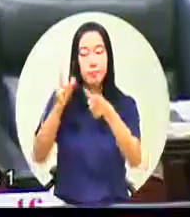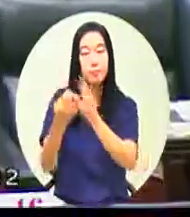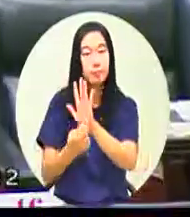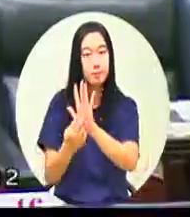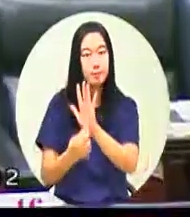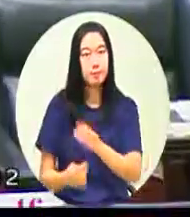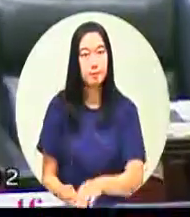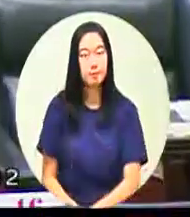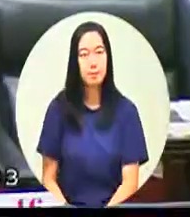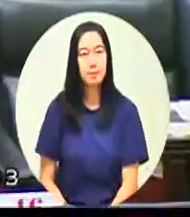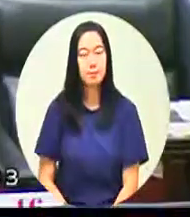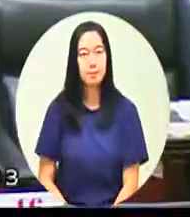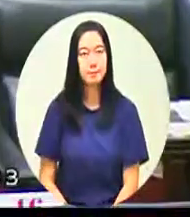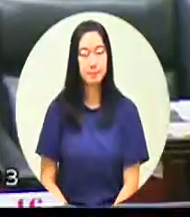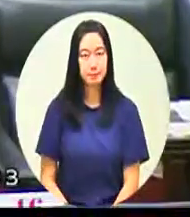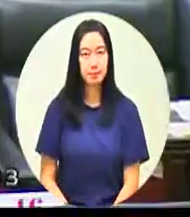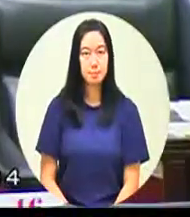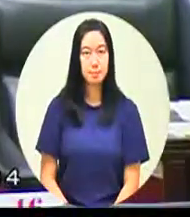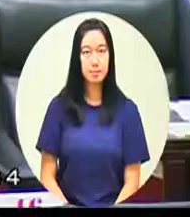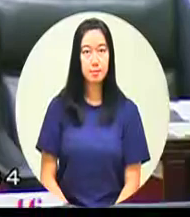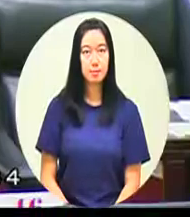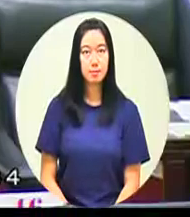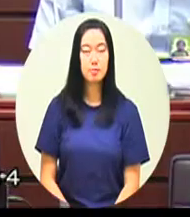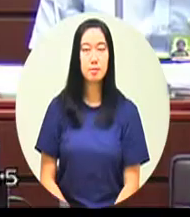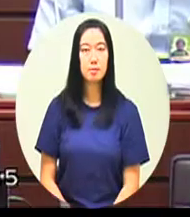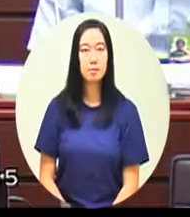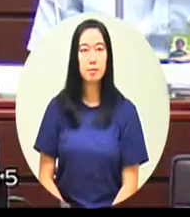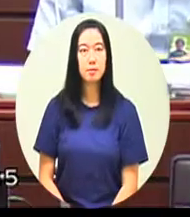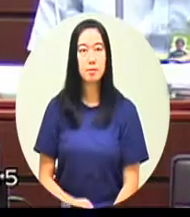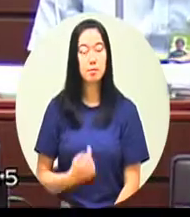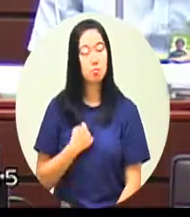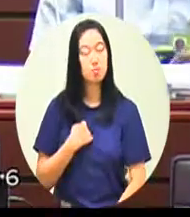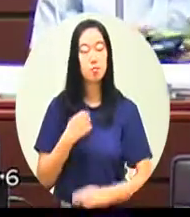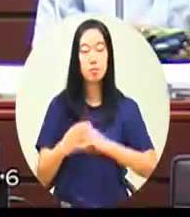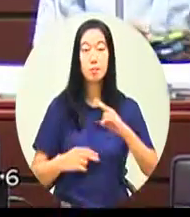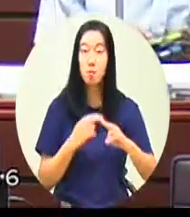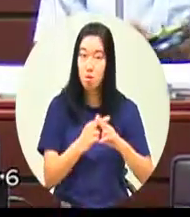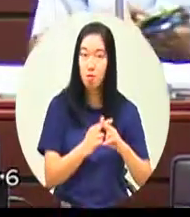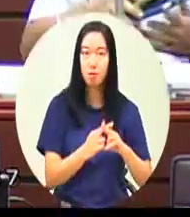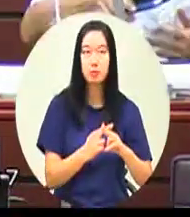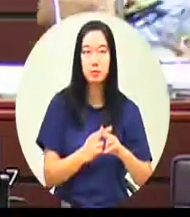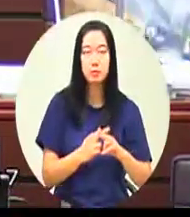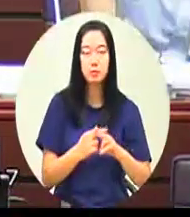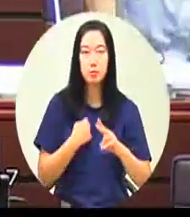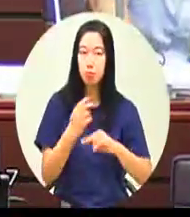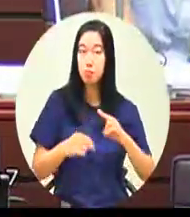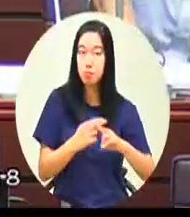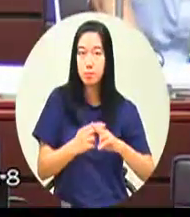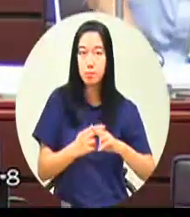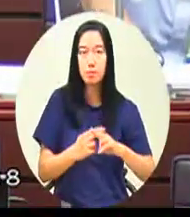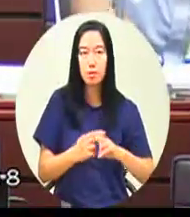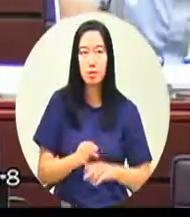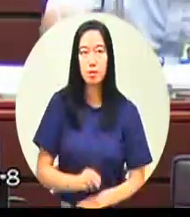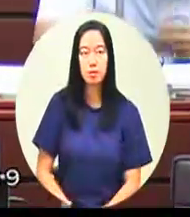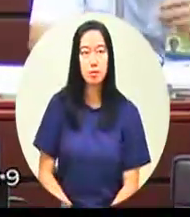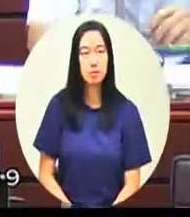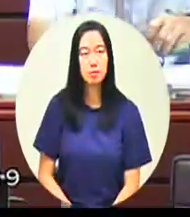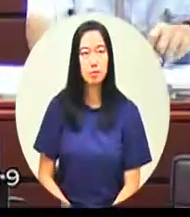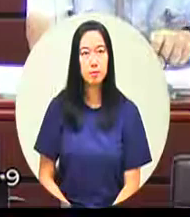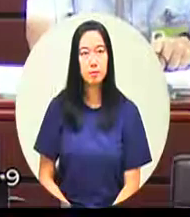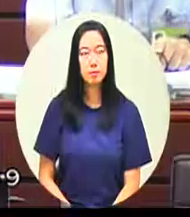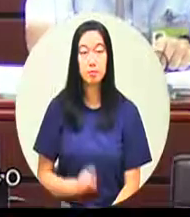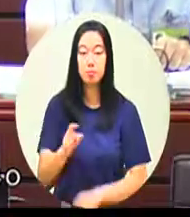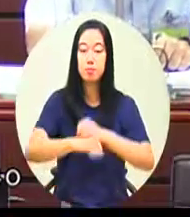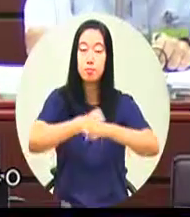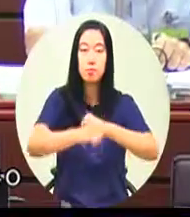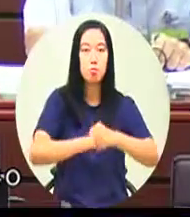局长答复。 多谢主席啊，多谢王议员哦。我相信一个这个有一个按一个讲动物